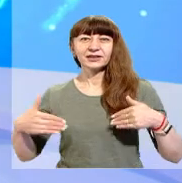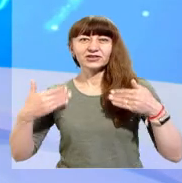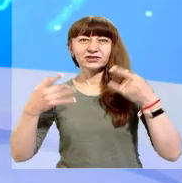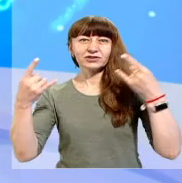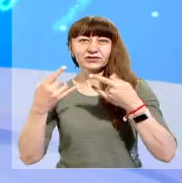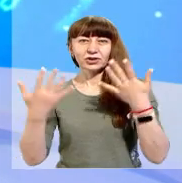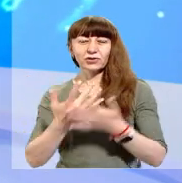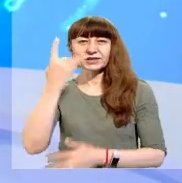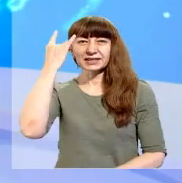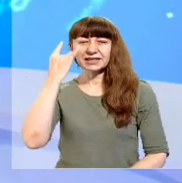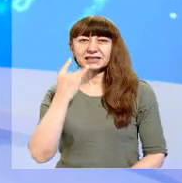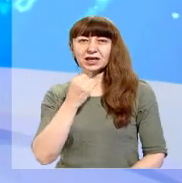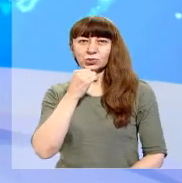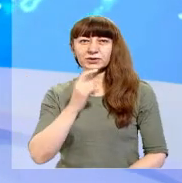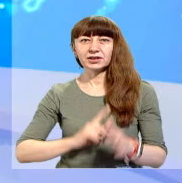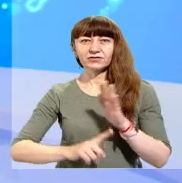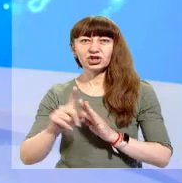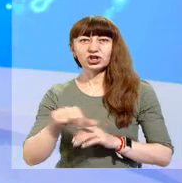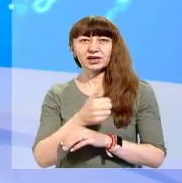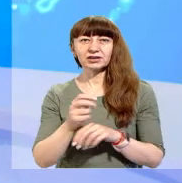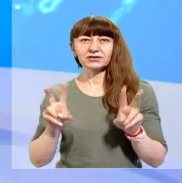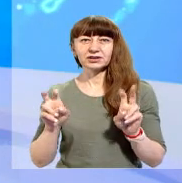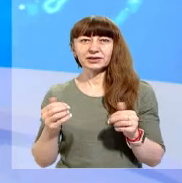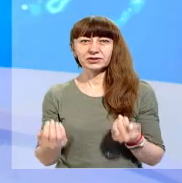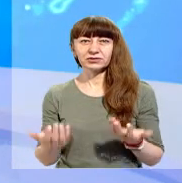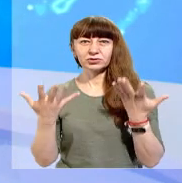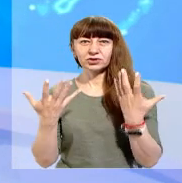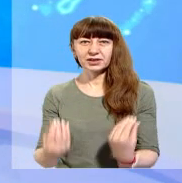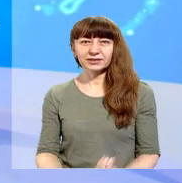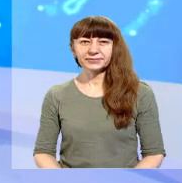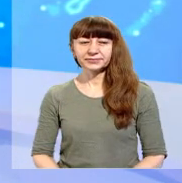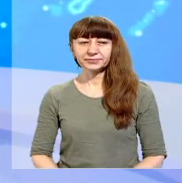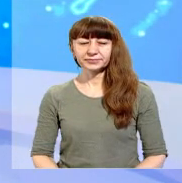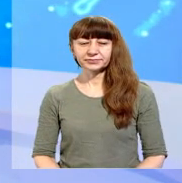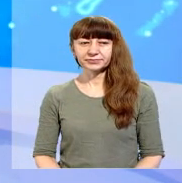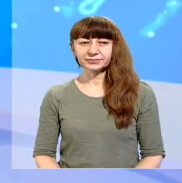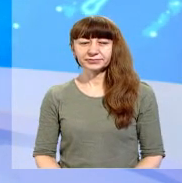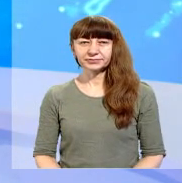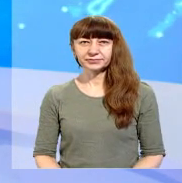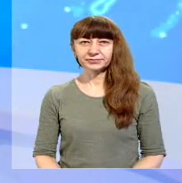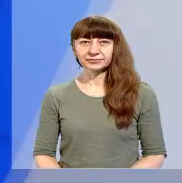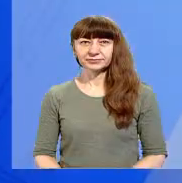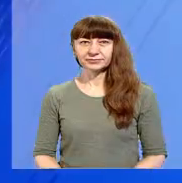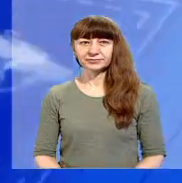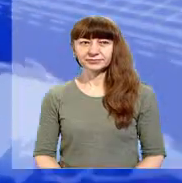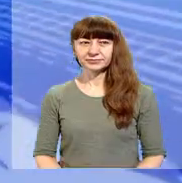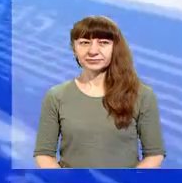Армагайн, тікелей эфирде жаңалықтар, студияда мен Шерхан Нұрханұлы, сурд аудармада Светлана Слесарская. Алдымен аңдатпа.